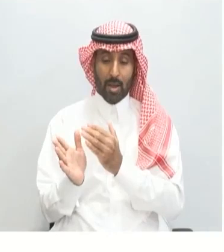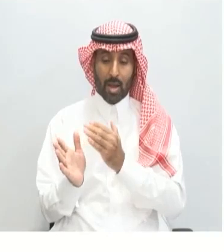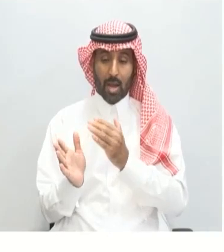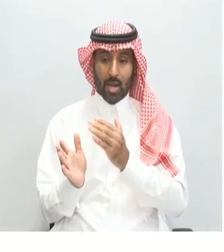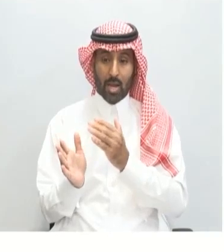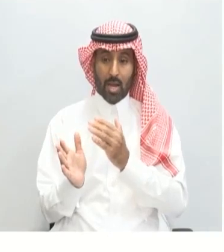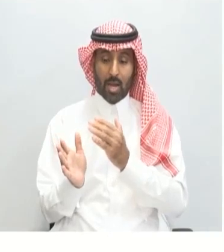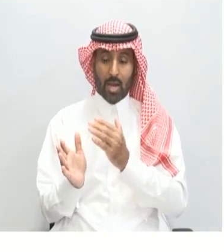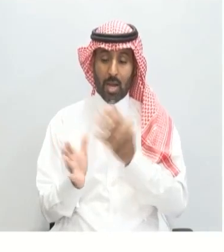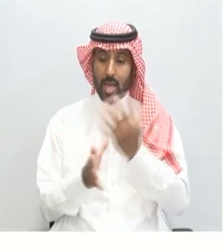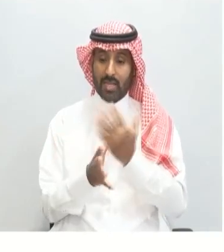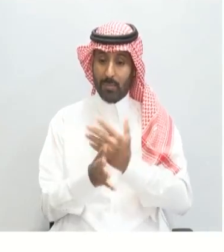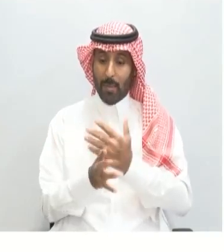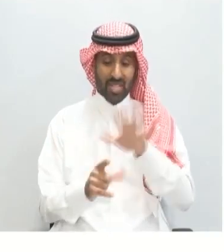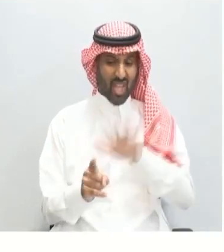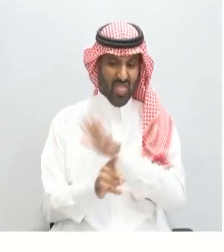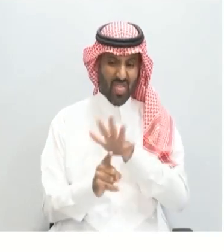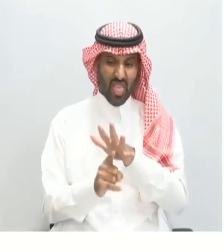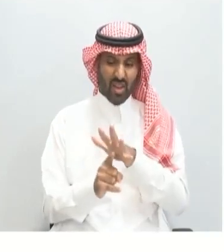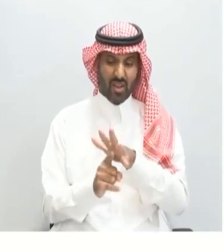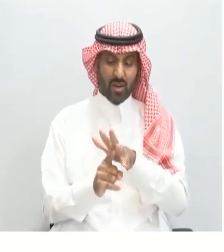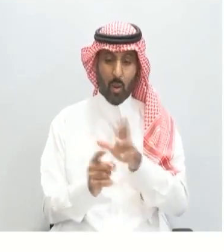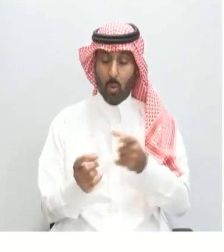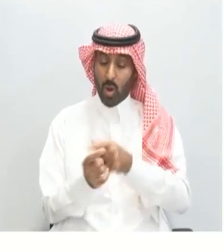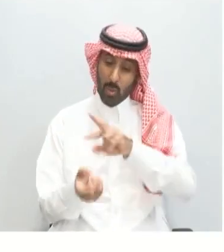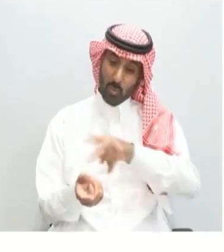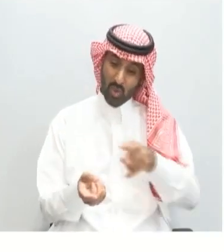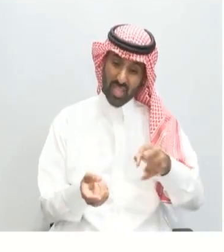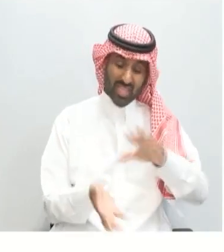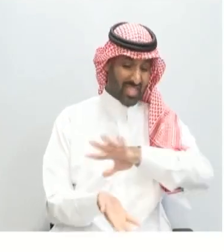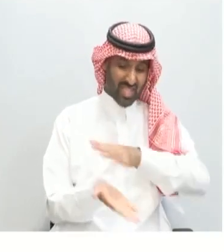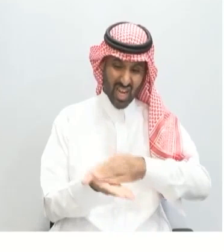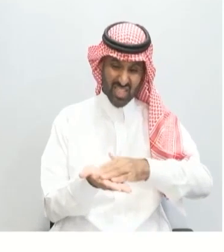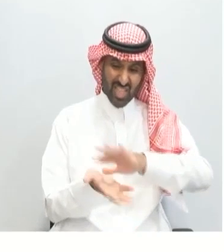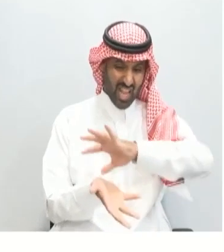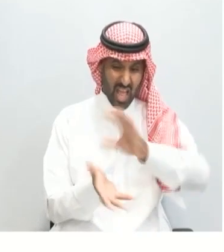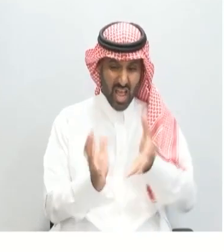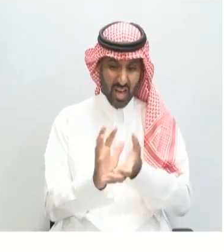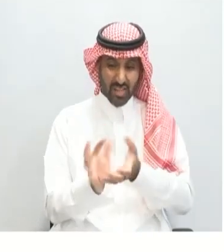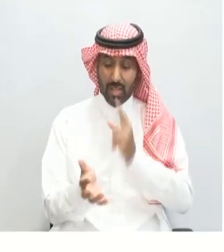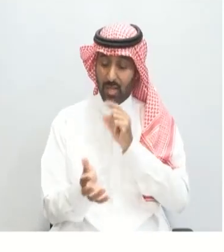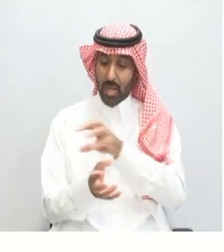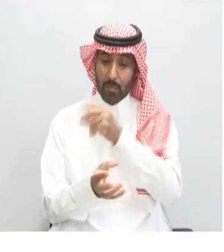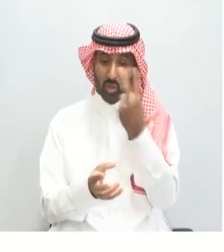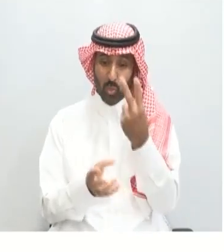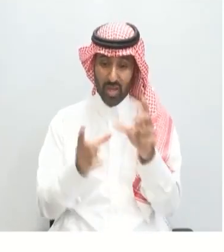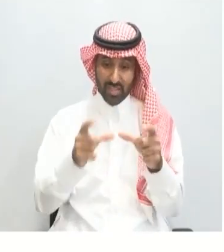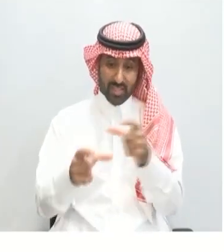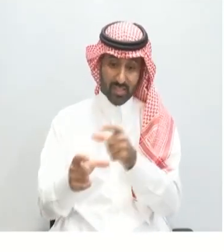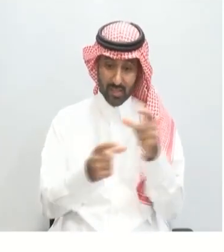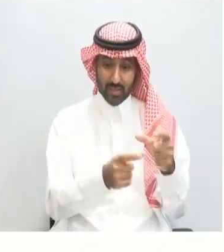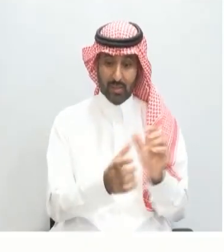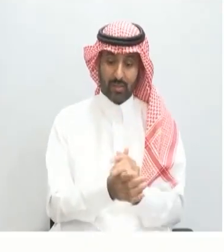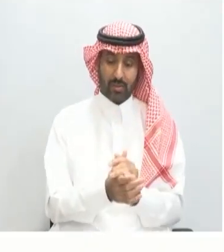العوامل المؤثره والمغيره لشكل سطح الارض الى مجموعتين ابنائي